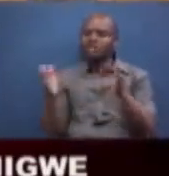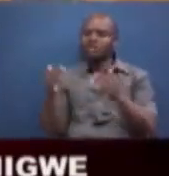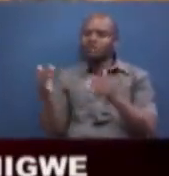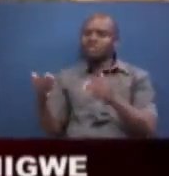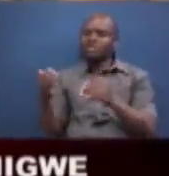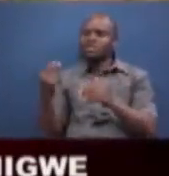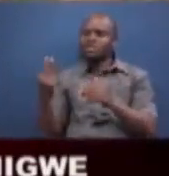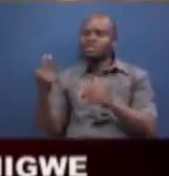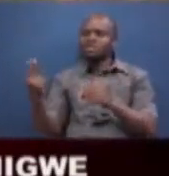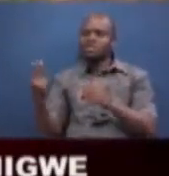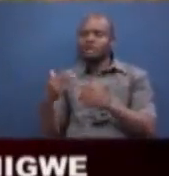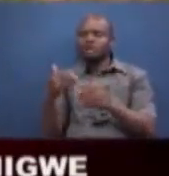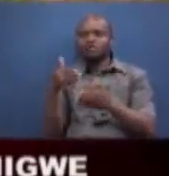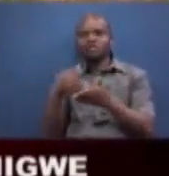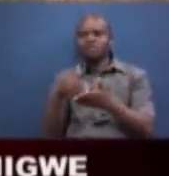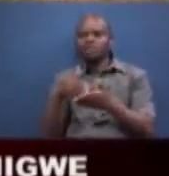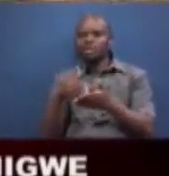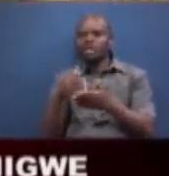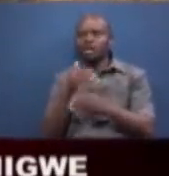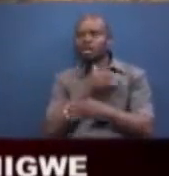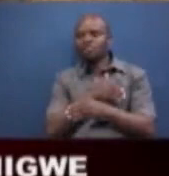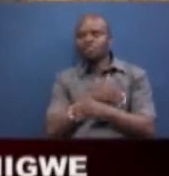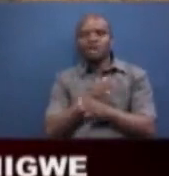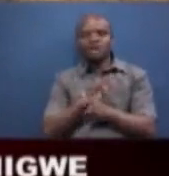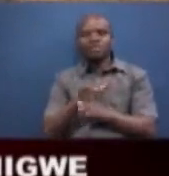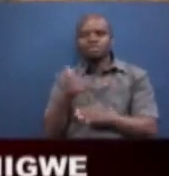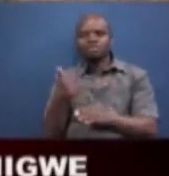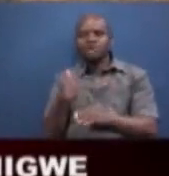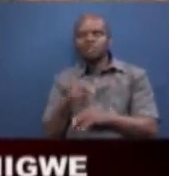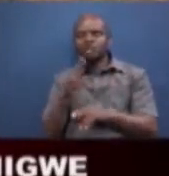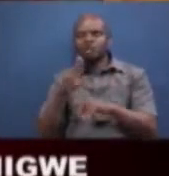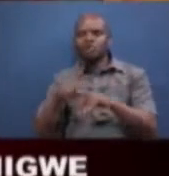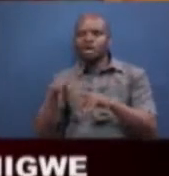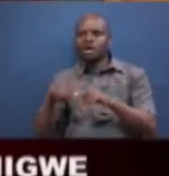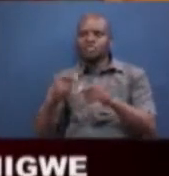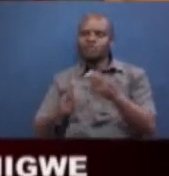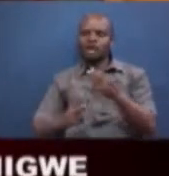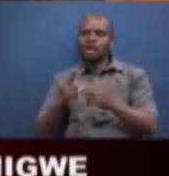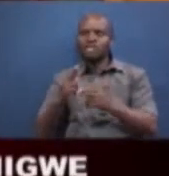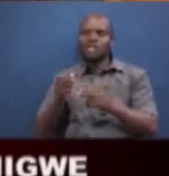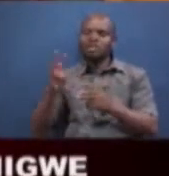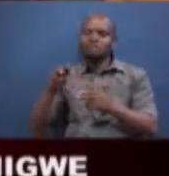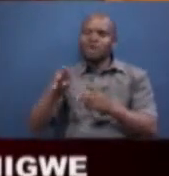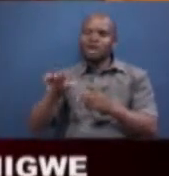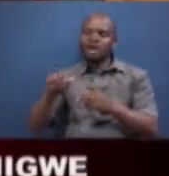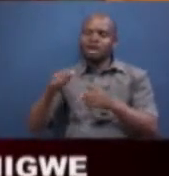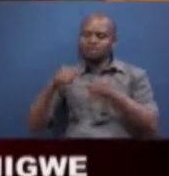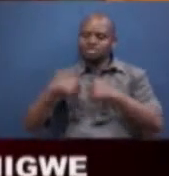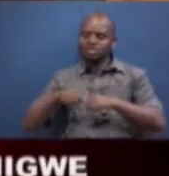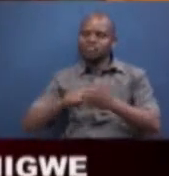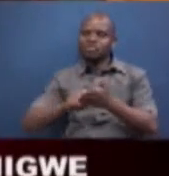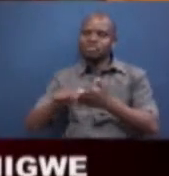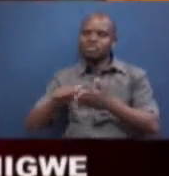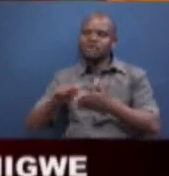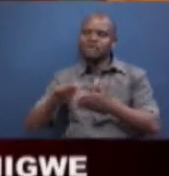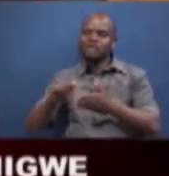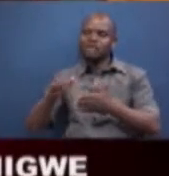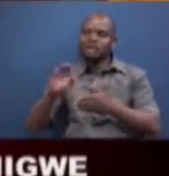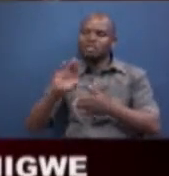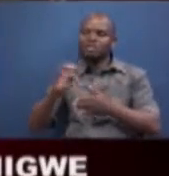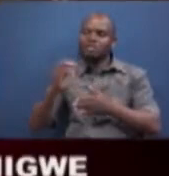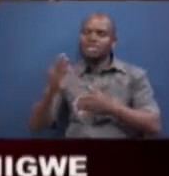vijiji 22 havijafikiwa na huduma ya zahanati. Wakazi wa kata ya Mbanga kulazimika kulipa kiasi cha